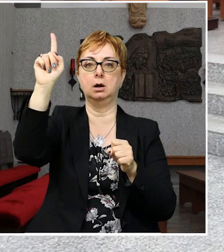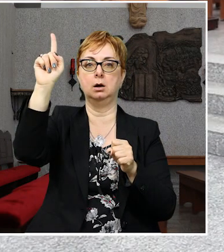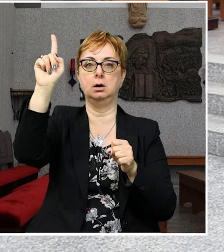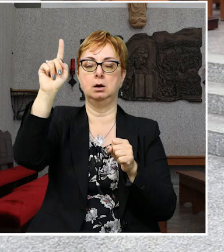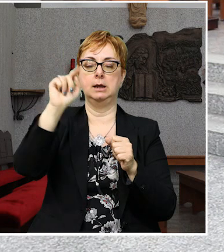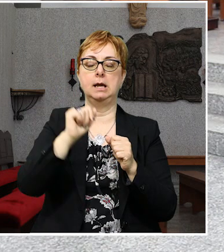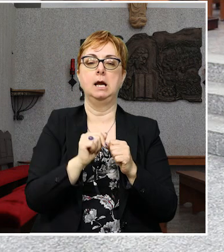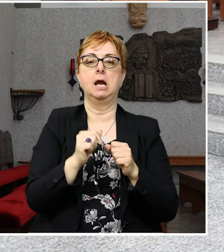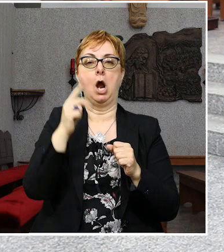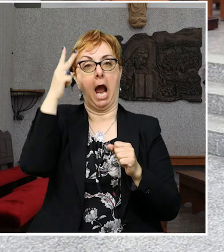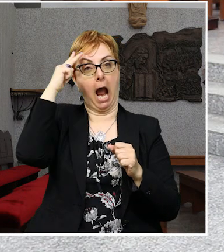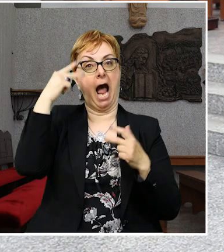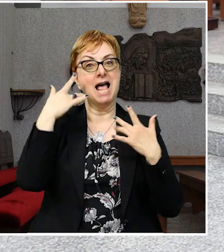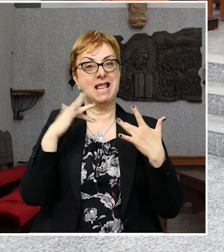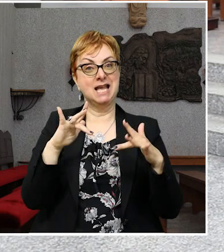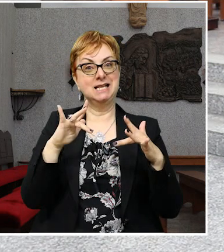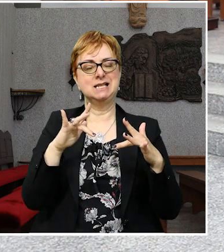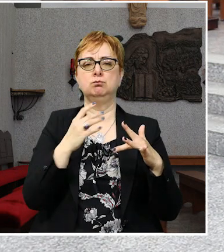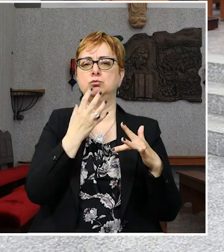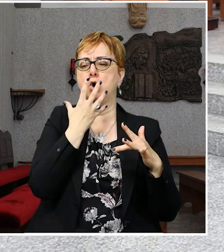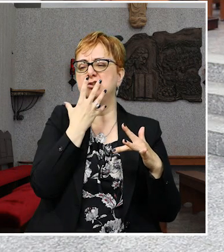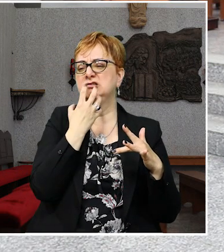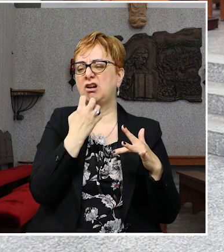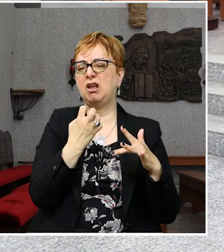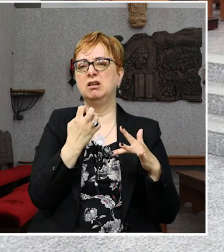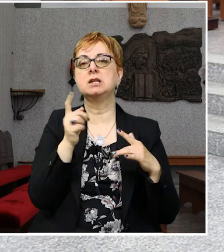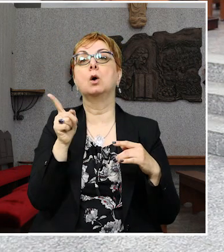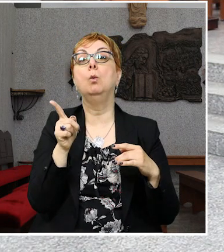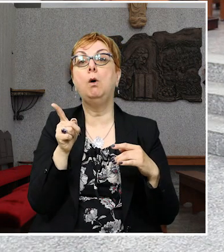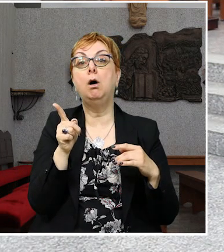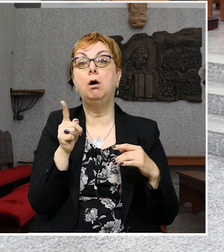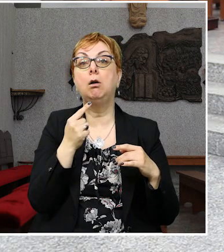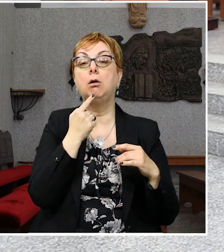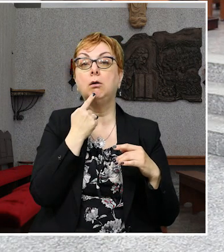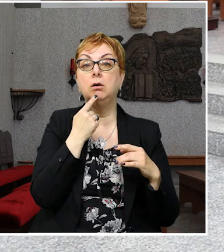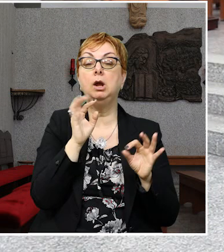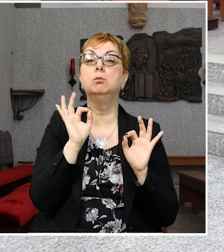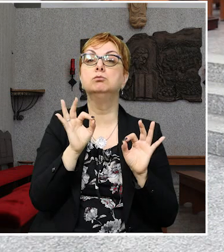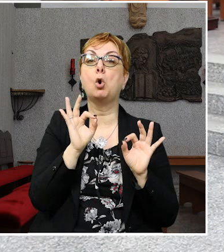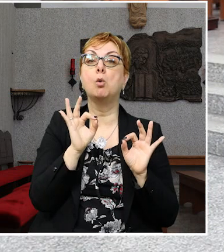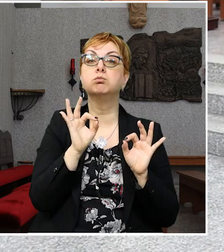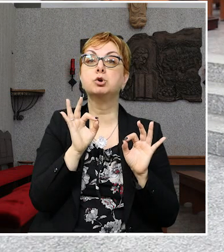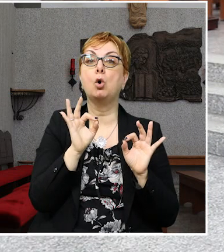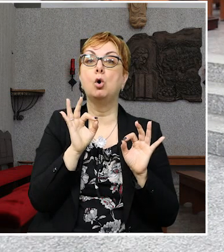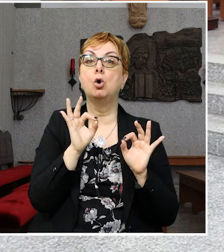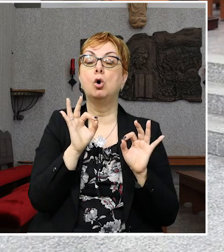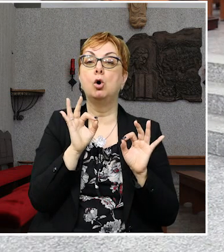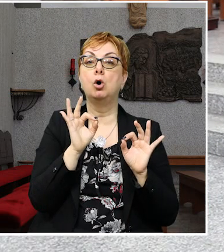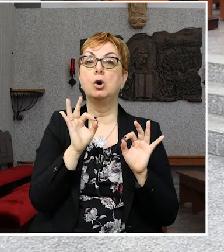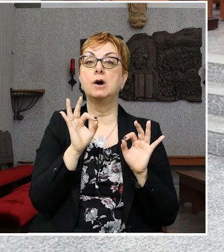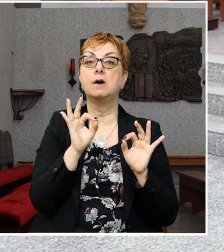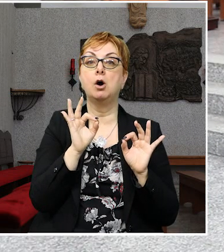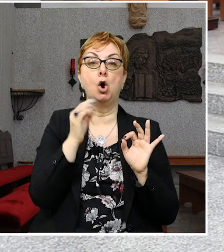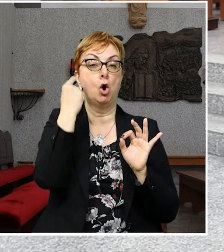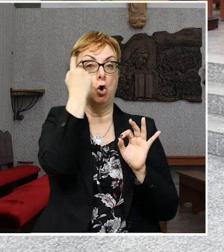un ateismo tanto triste che è quello di chi non riesce ad